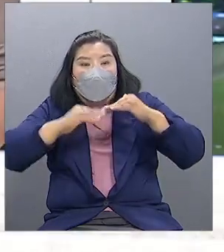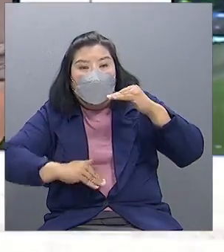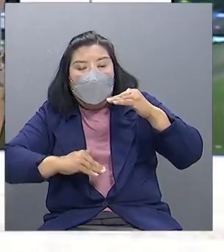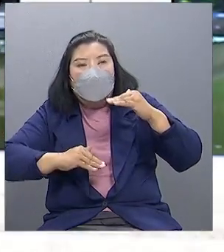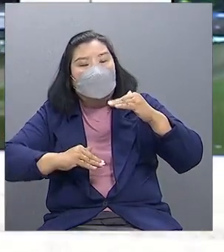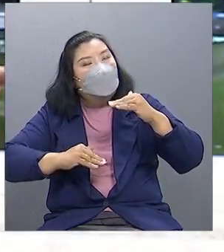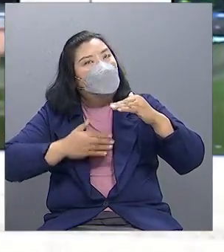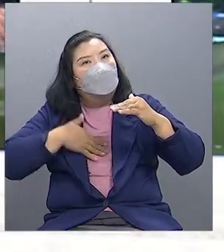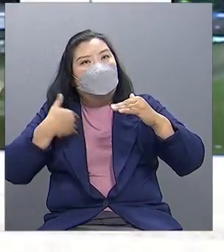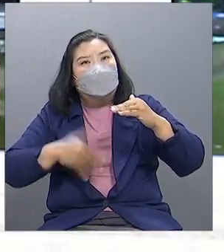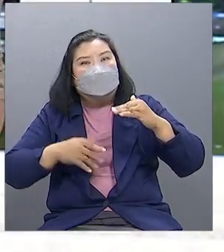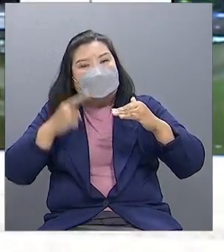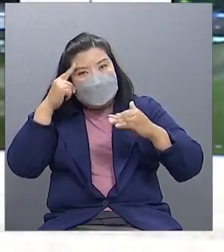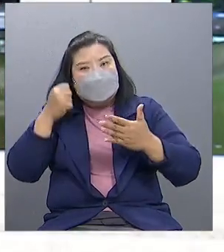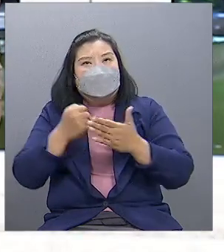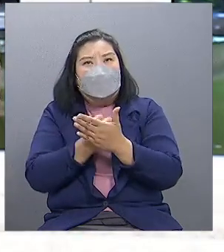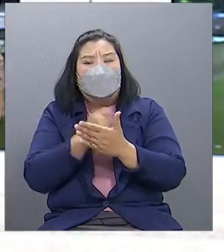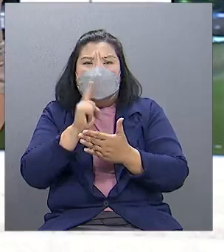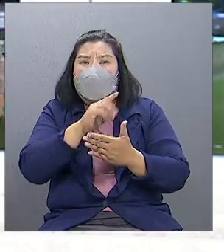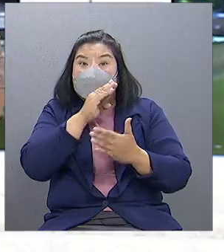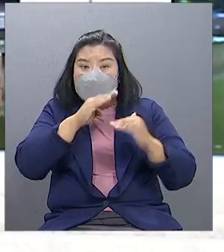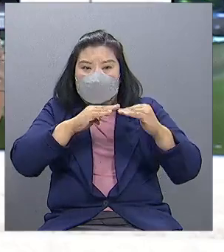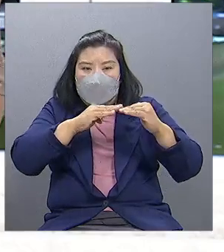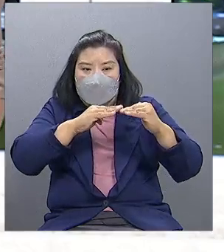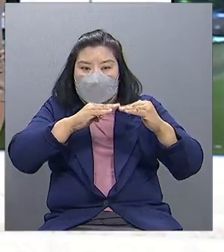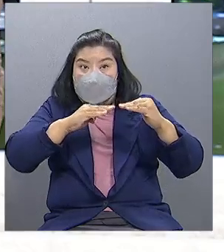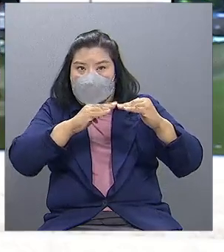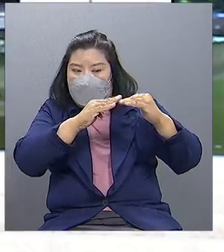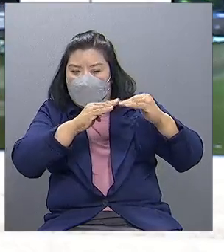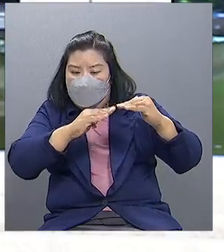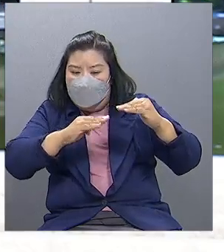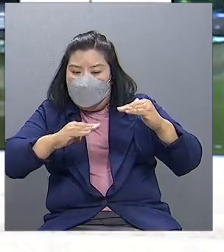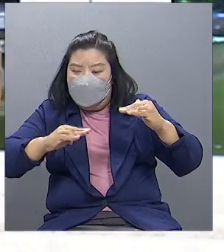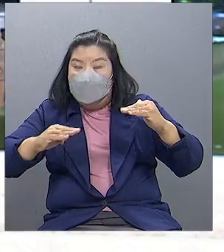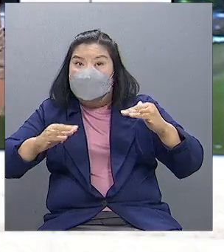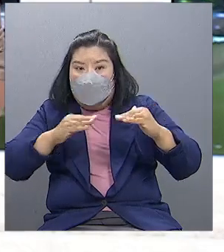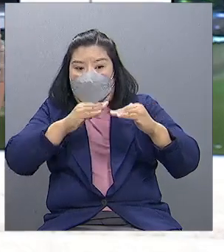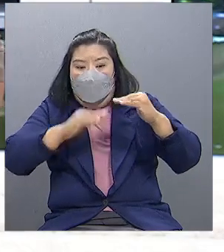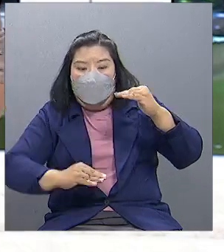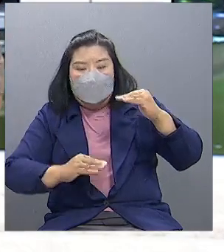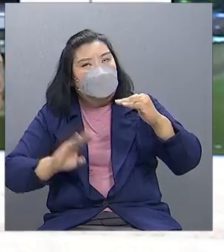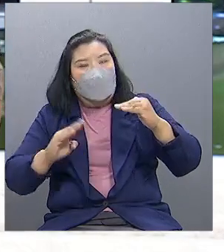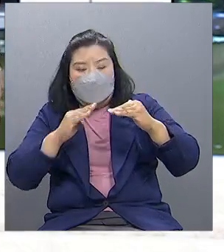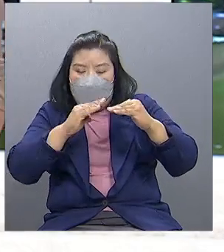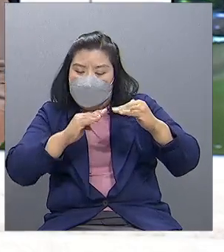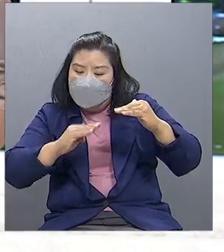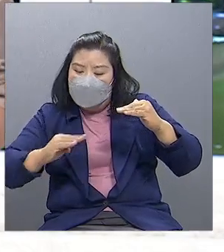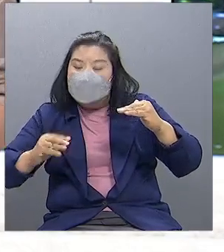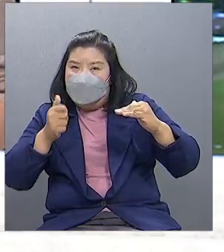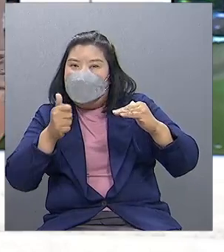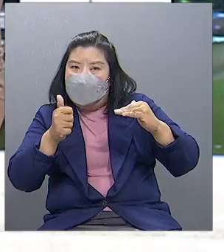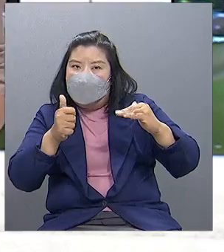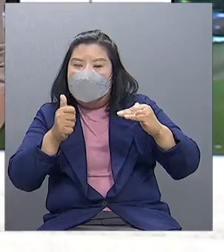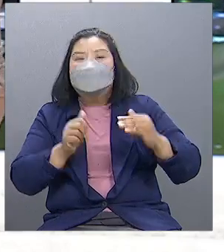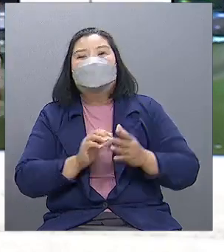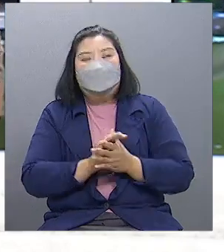ม่มัน่าจะกวangกวานี้ สันิดึ สักสิบ 20 เม Phillipจะได้แบวาเชื่อมต่อกั อยางราปลื้นเดี๋ดูก